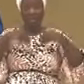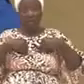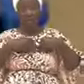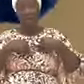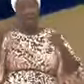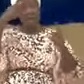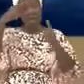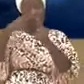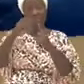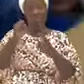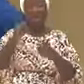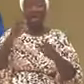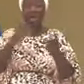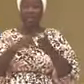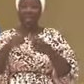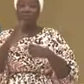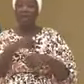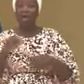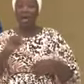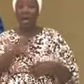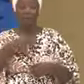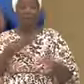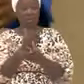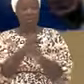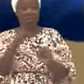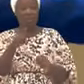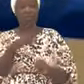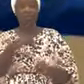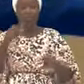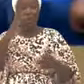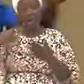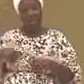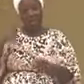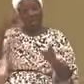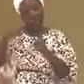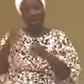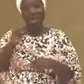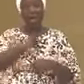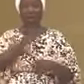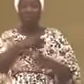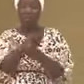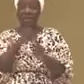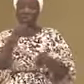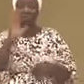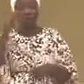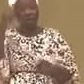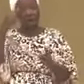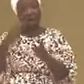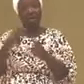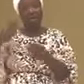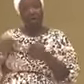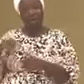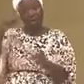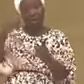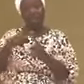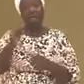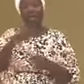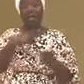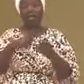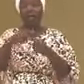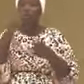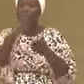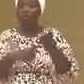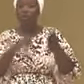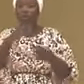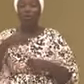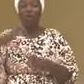toqués d'accord je vais te sauver tôt que est d'accord je vais te délivrer étant que est d'accord ce que